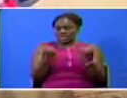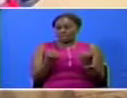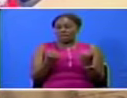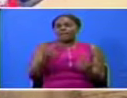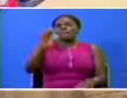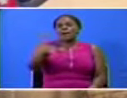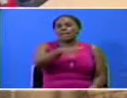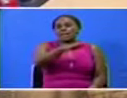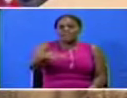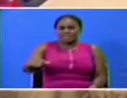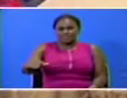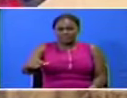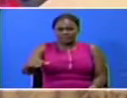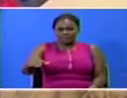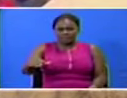bungeni